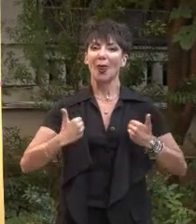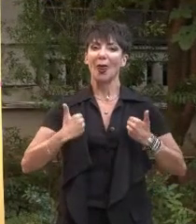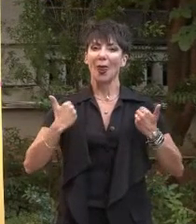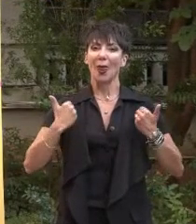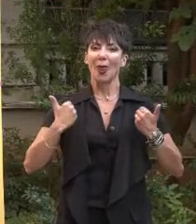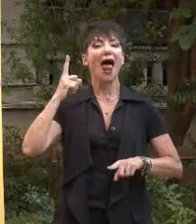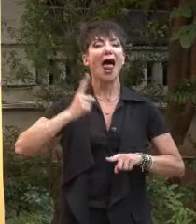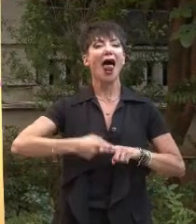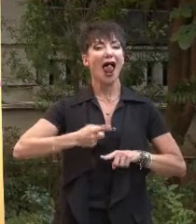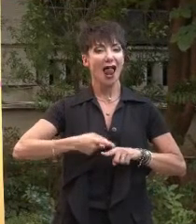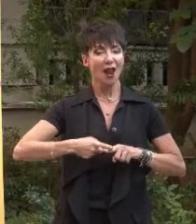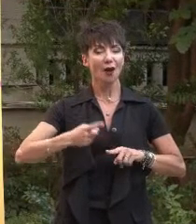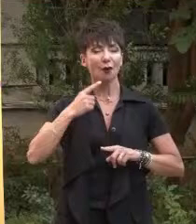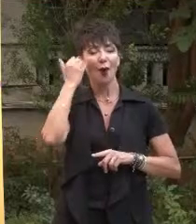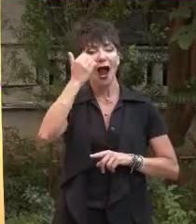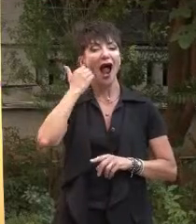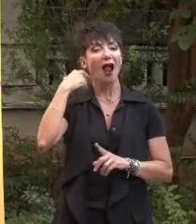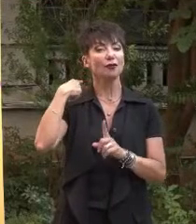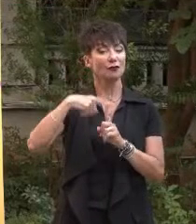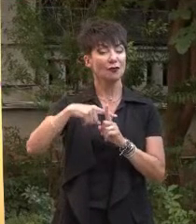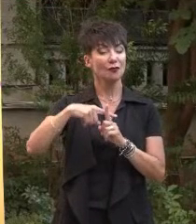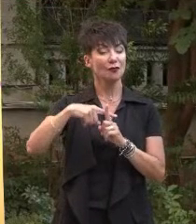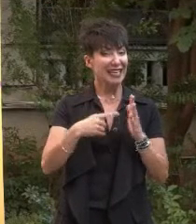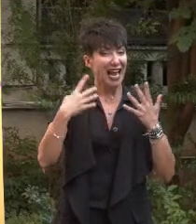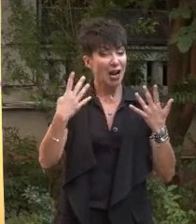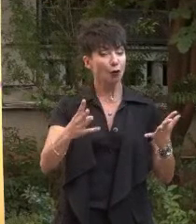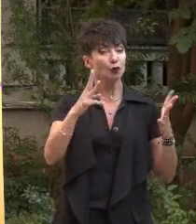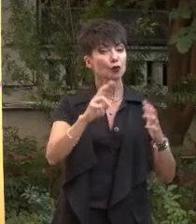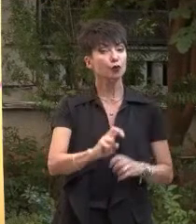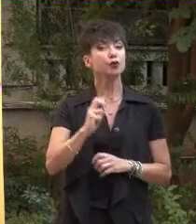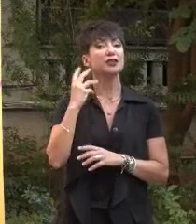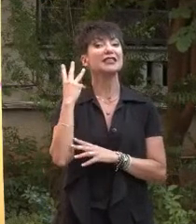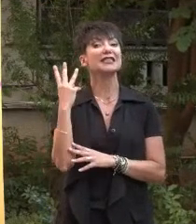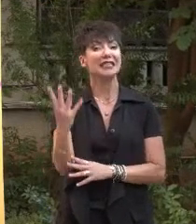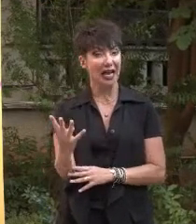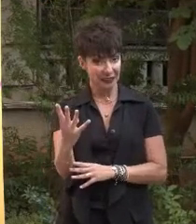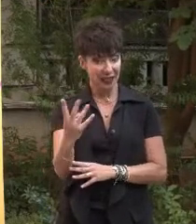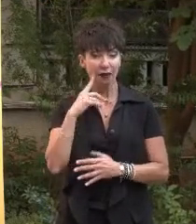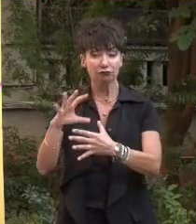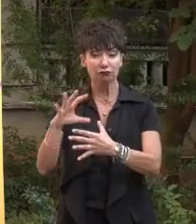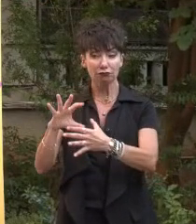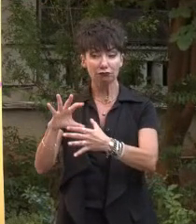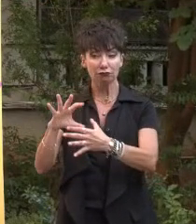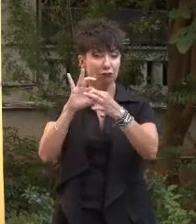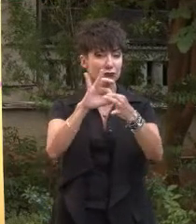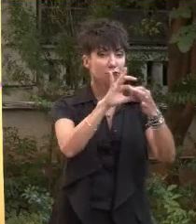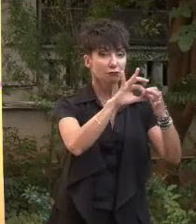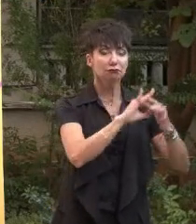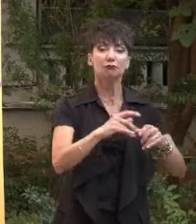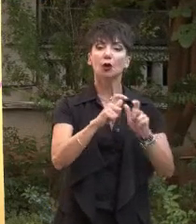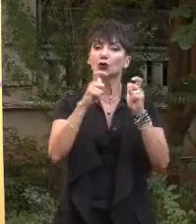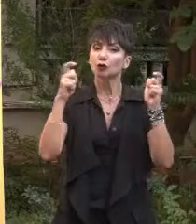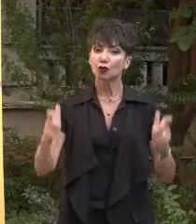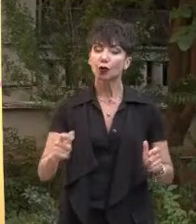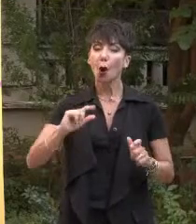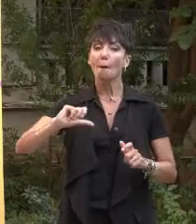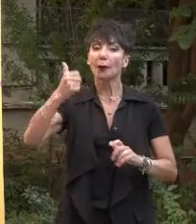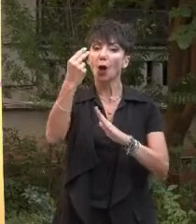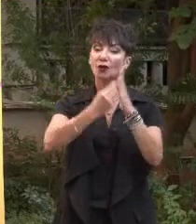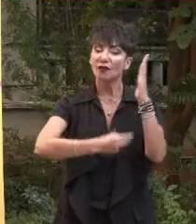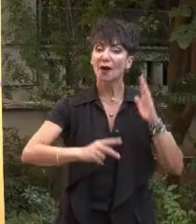Σταυρού από το 1924, σε συνεργασία με πολλά σχολεία της πρωτοβάθμιας και της δευτεροβάθμιας